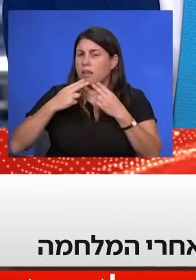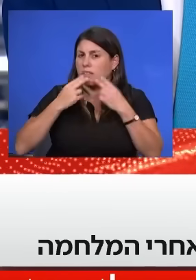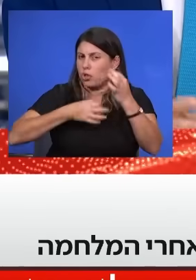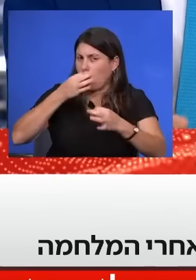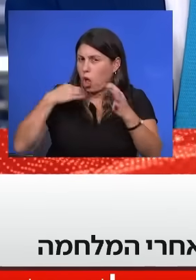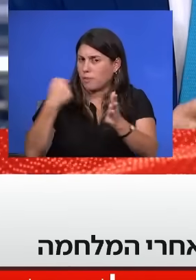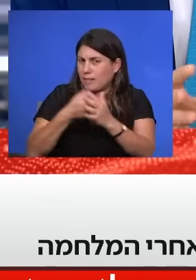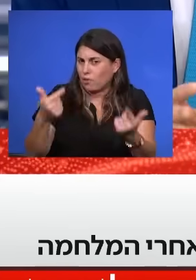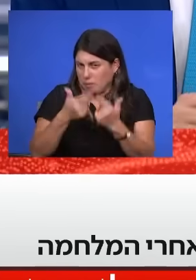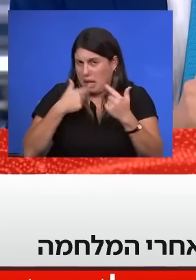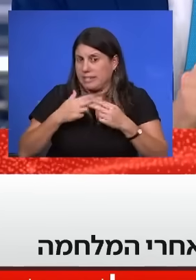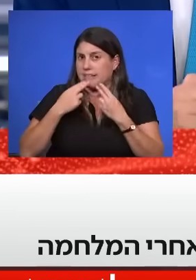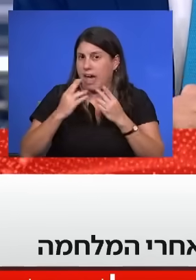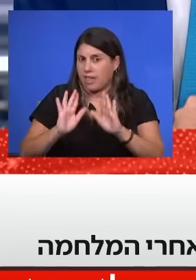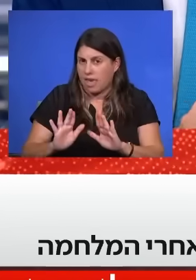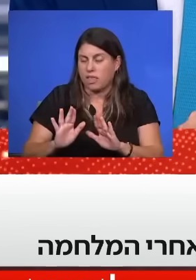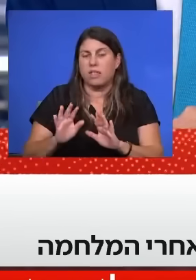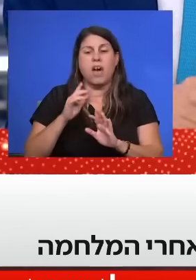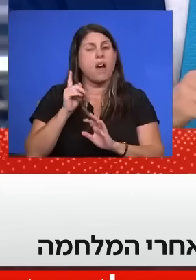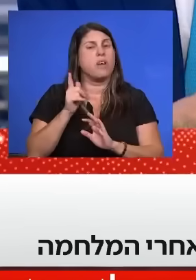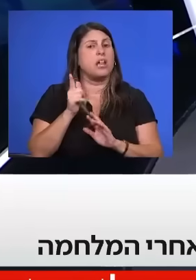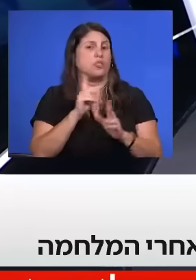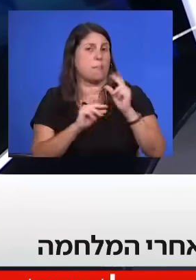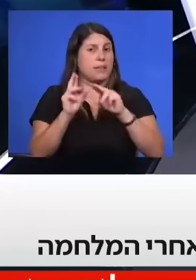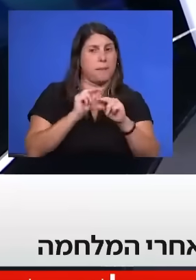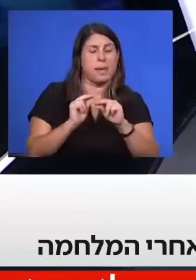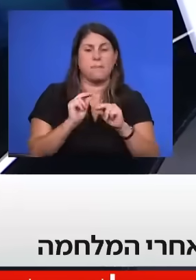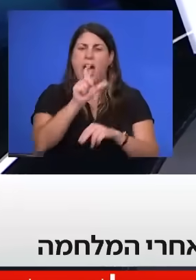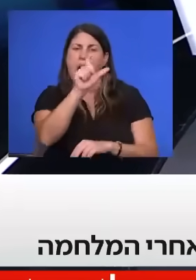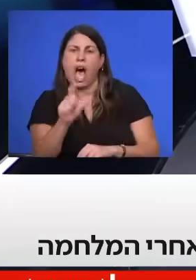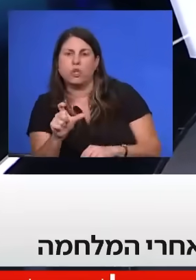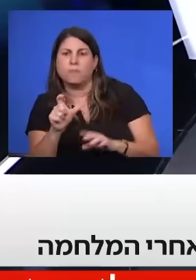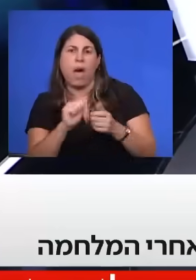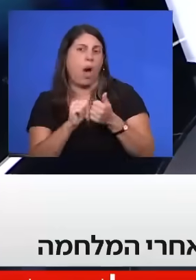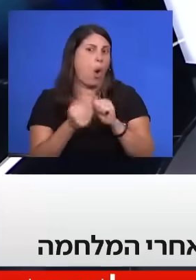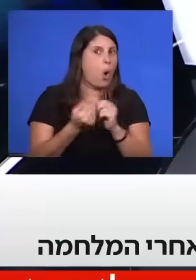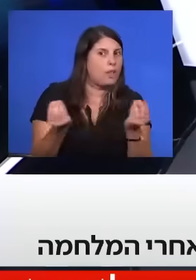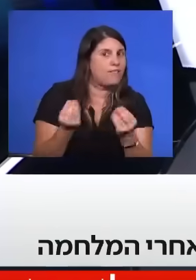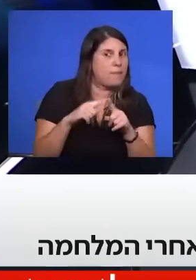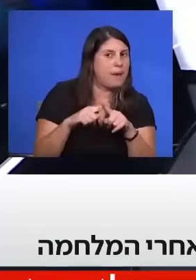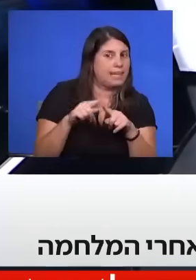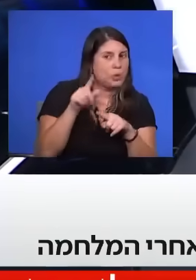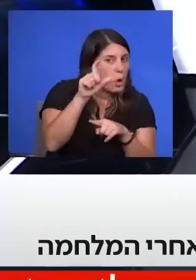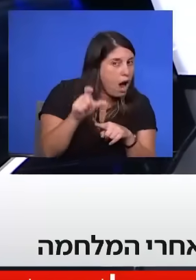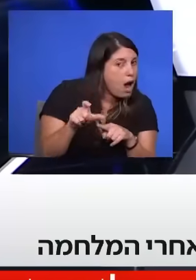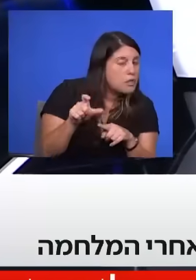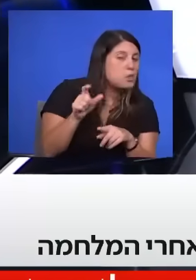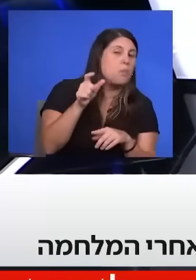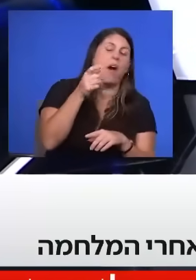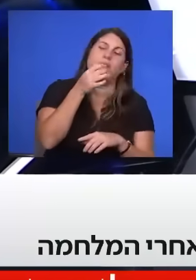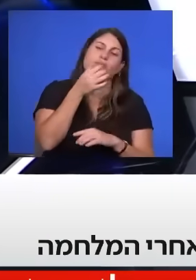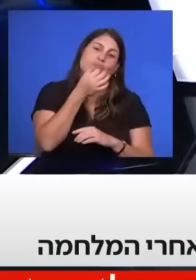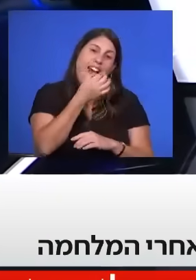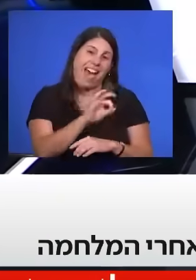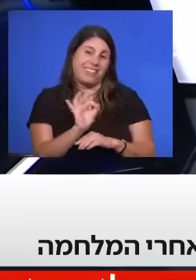אבל כשמדברים על אשמה או על דברים מהסוג הזה, עדיף שתתרחקו